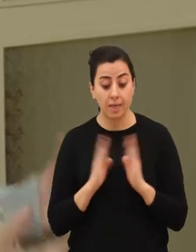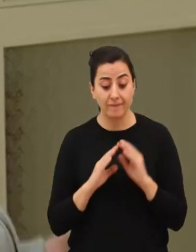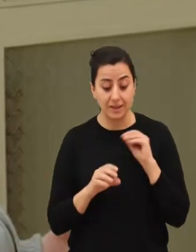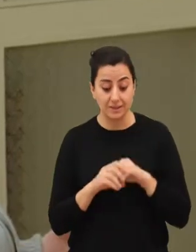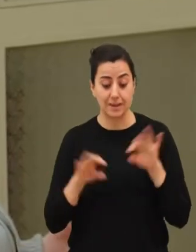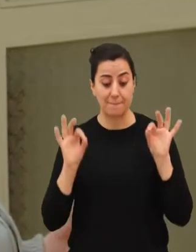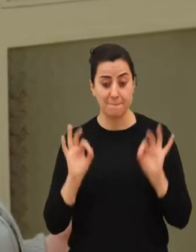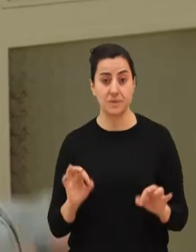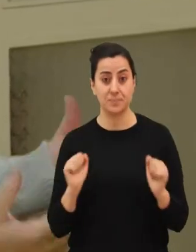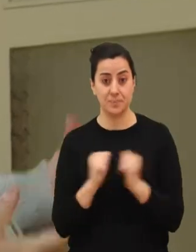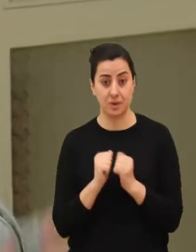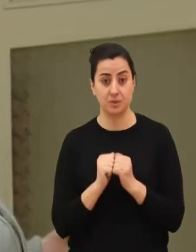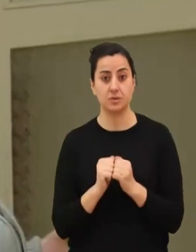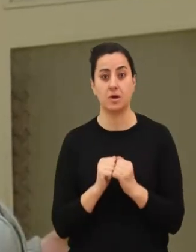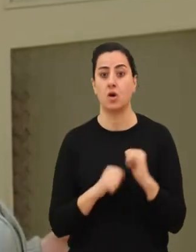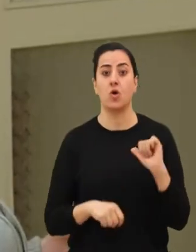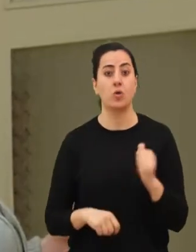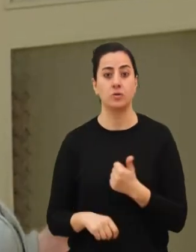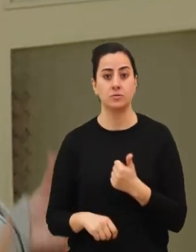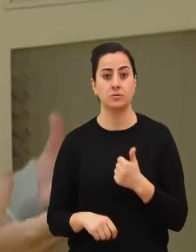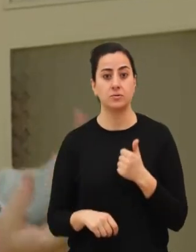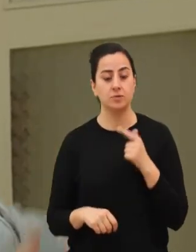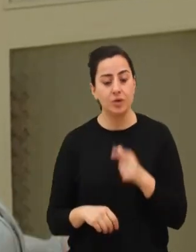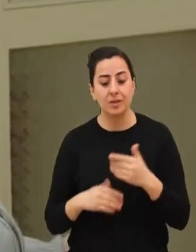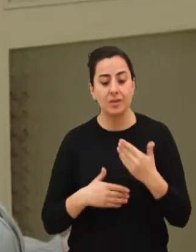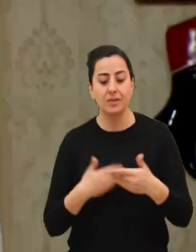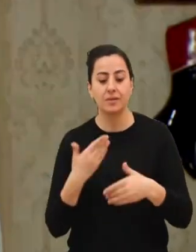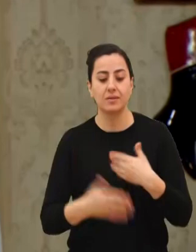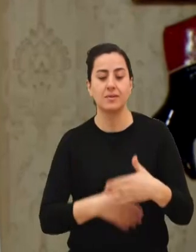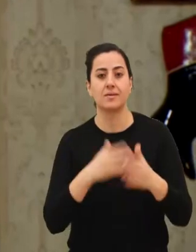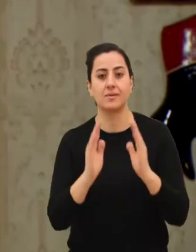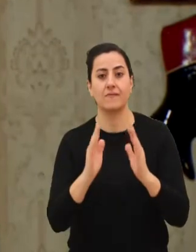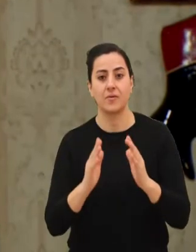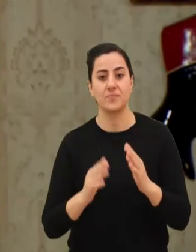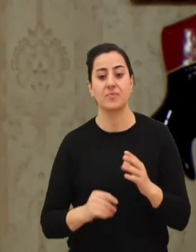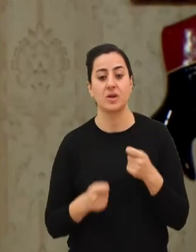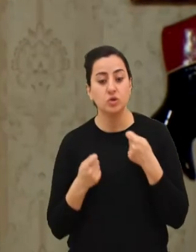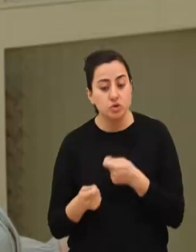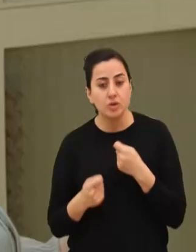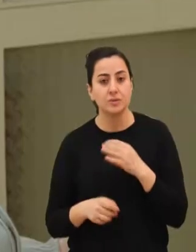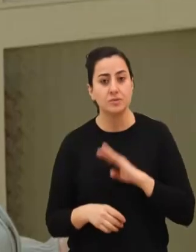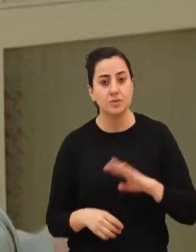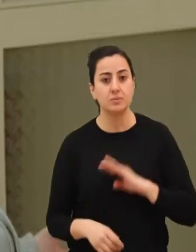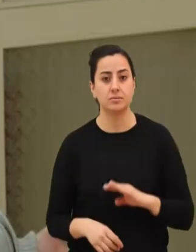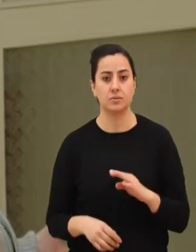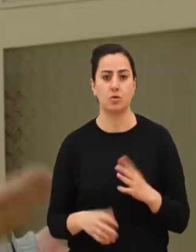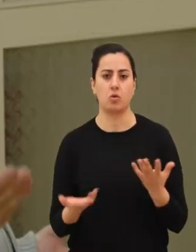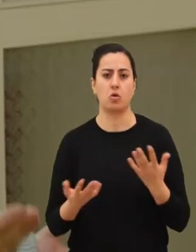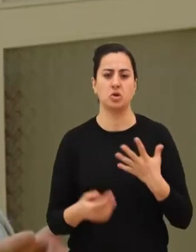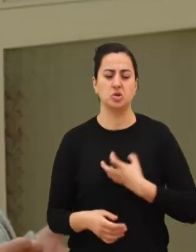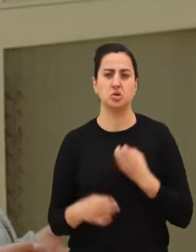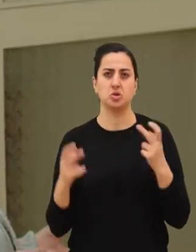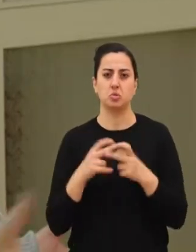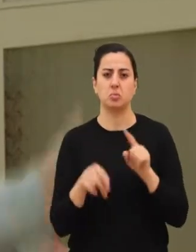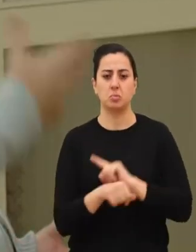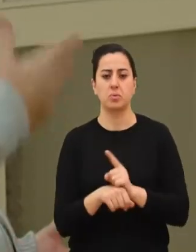yaşamaya başlarsın. Ama önemli olan onu devam ettirmek. Israr etmek. Yoksa her canı